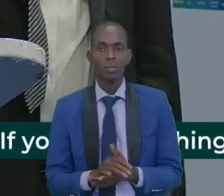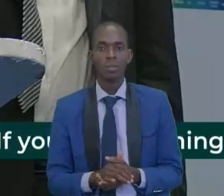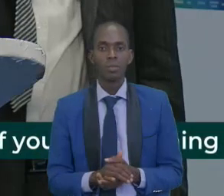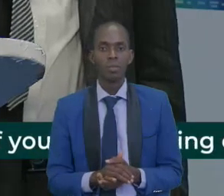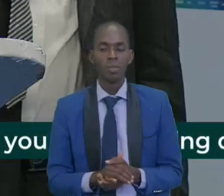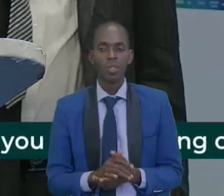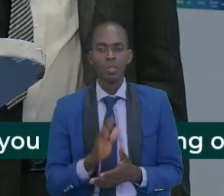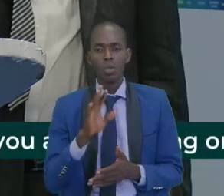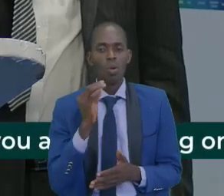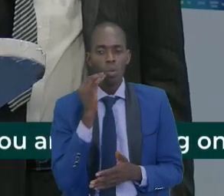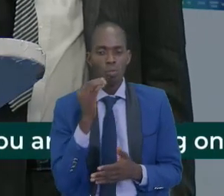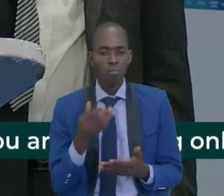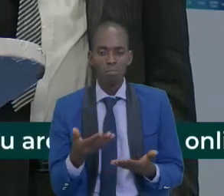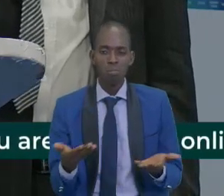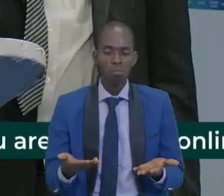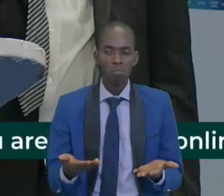area.